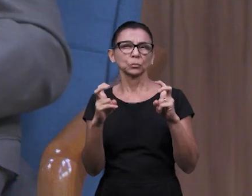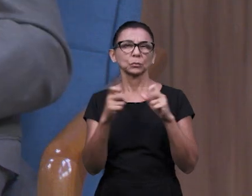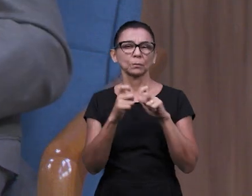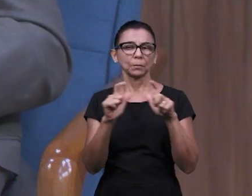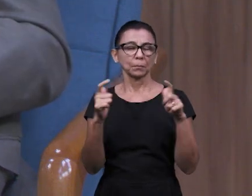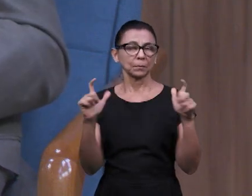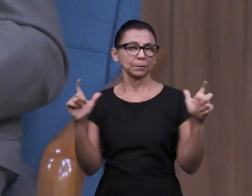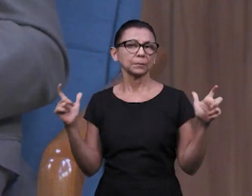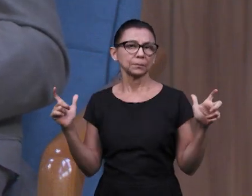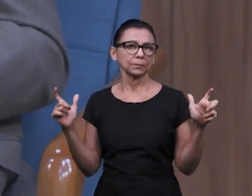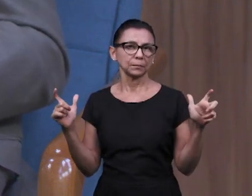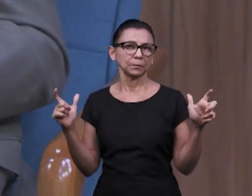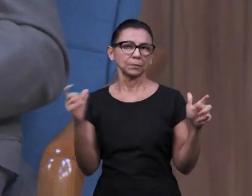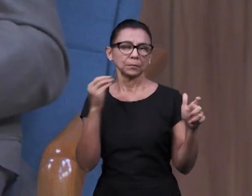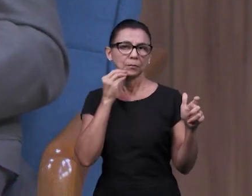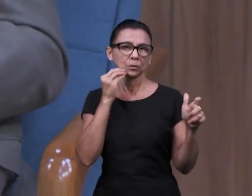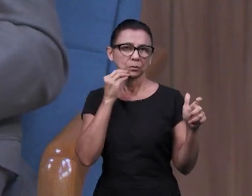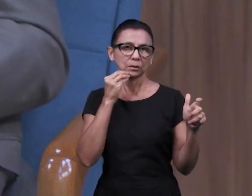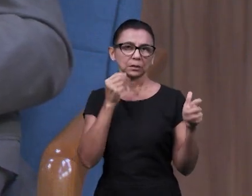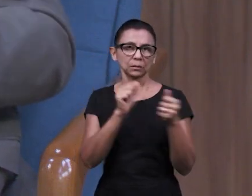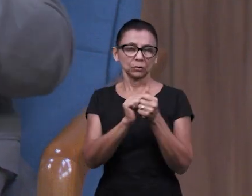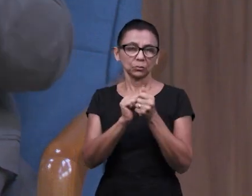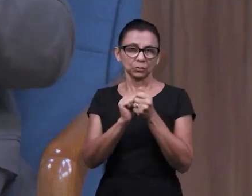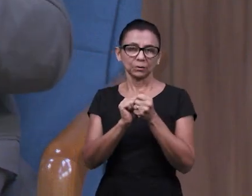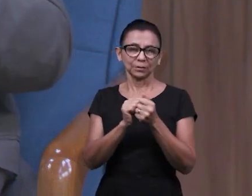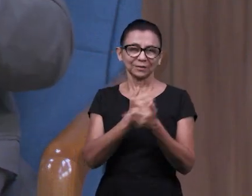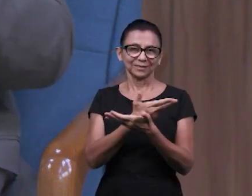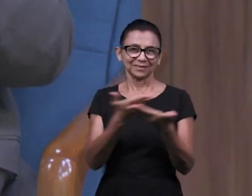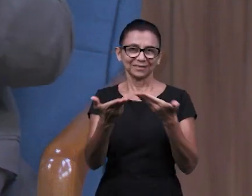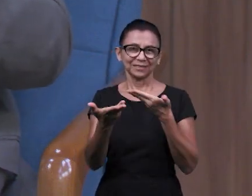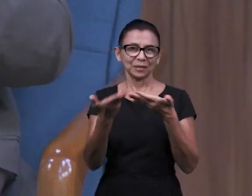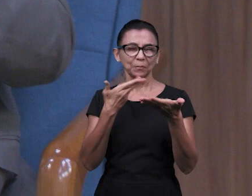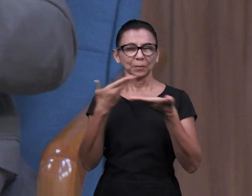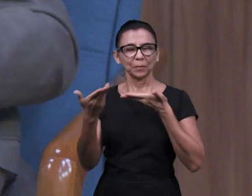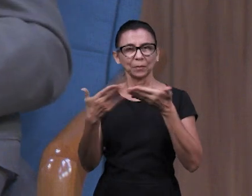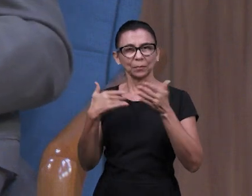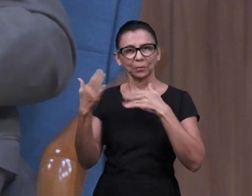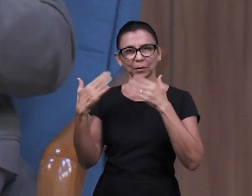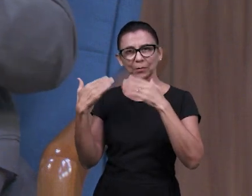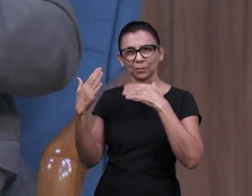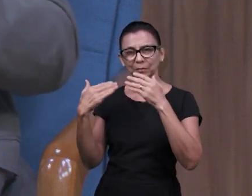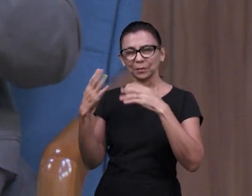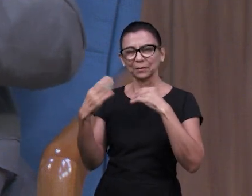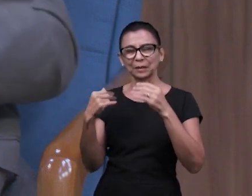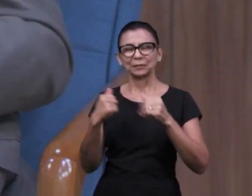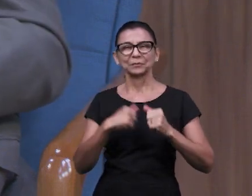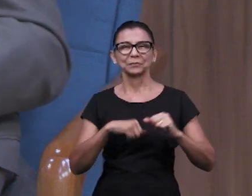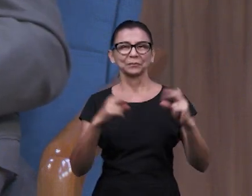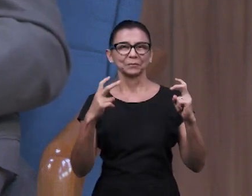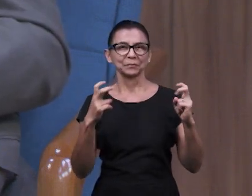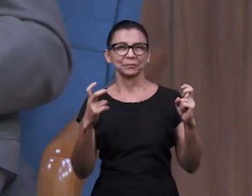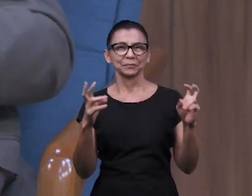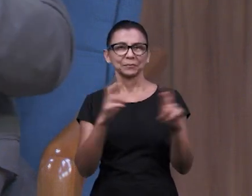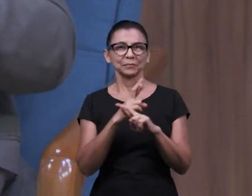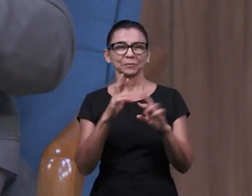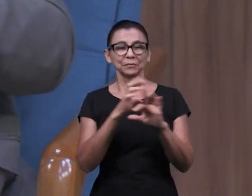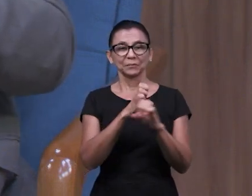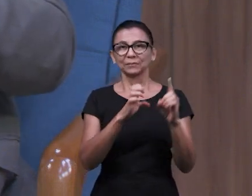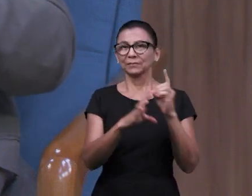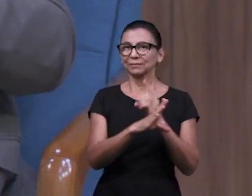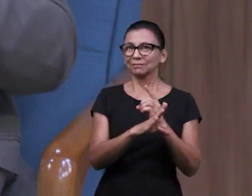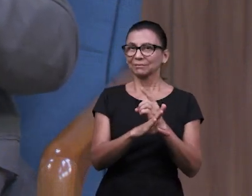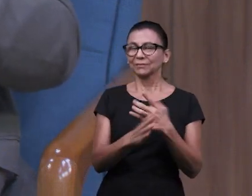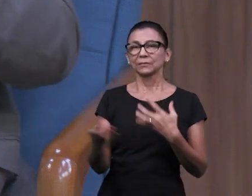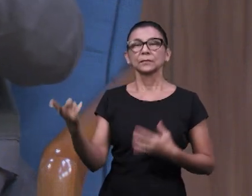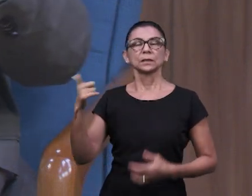en élargissant, et nous avons une opportunité de plus avec vous afin qu'on puisse discuter ces sujets liés à l'école biblique dominicale. Une fois